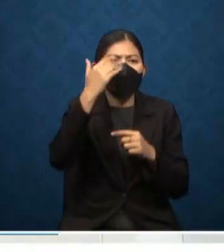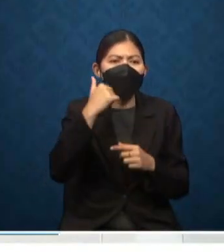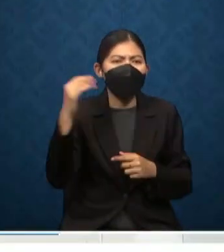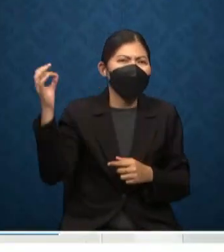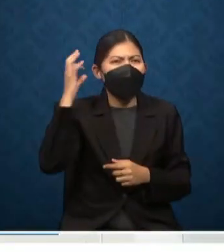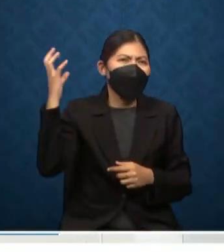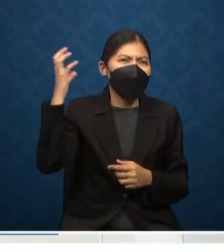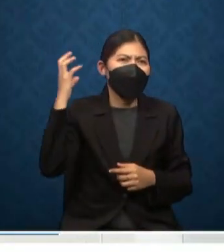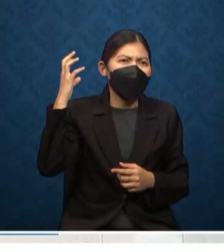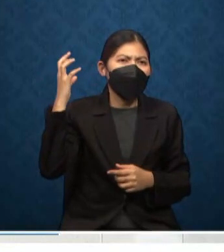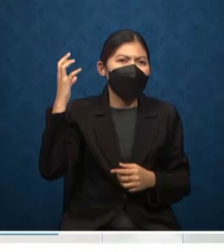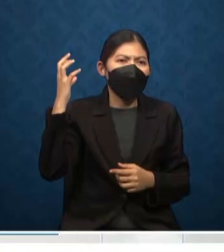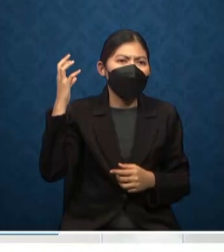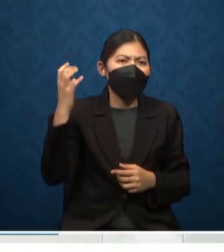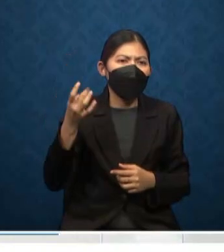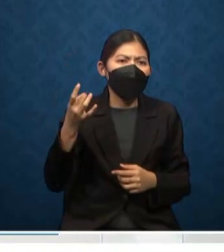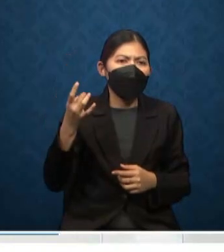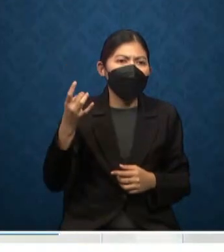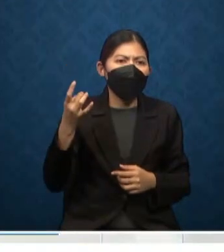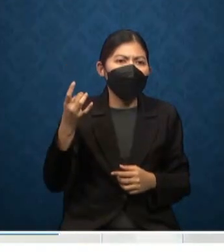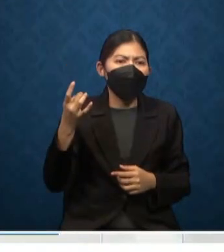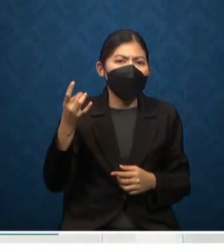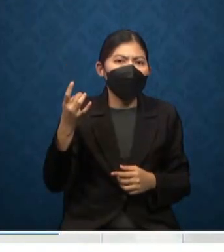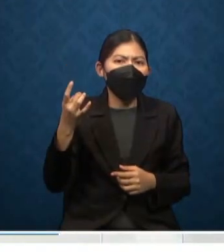ข้ามาดังลั่นมาทั้งห้องเลยครับ